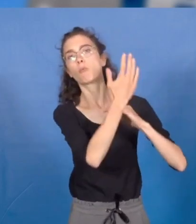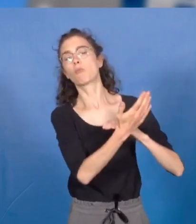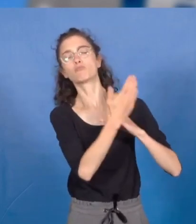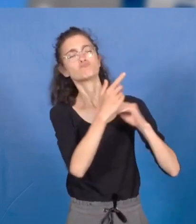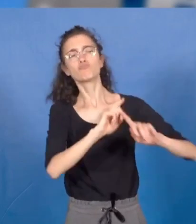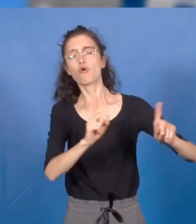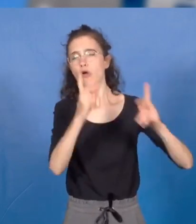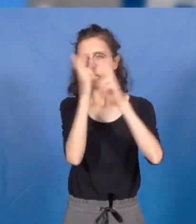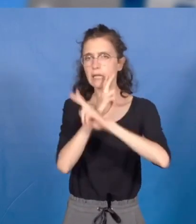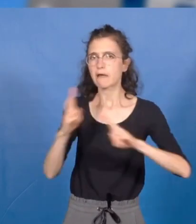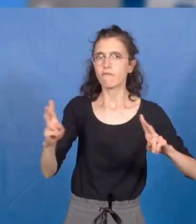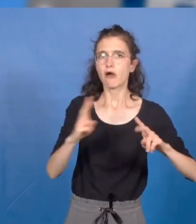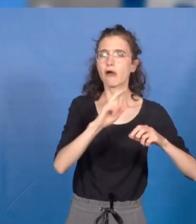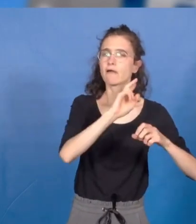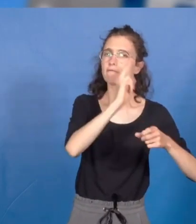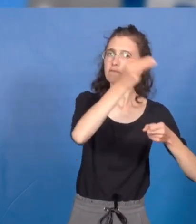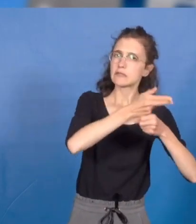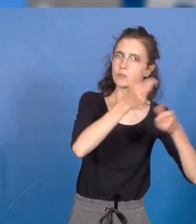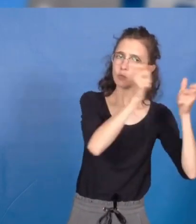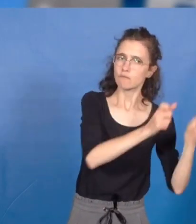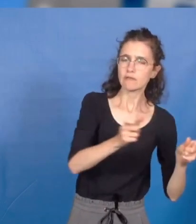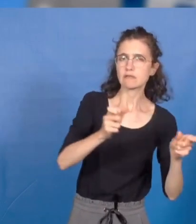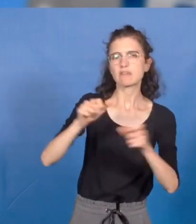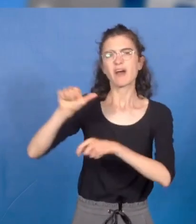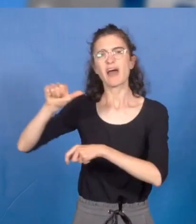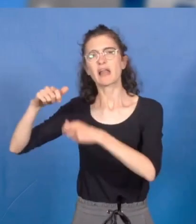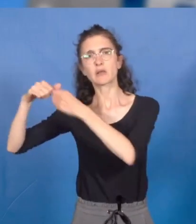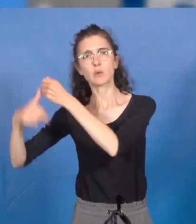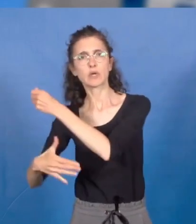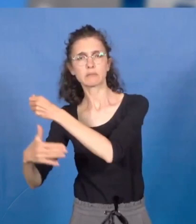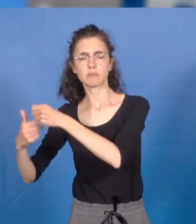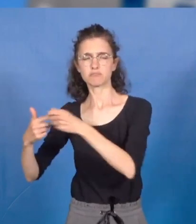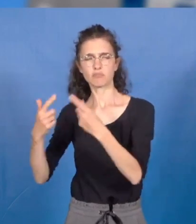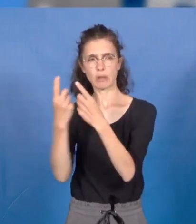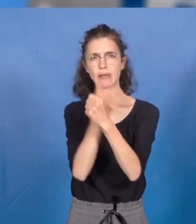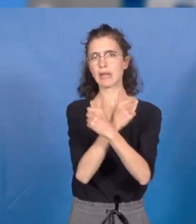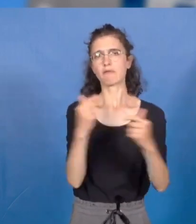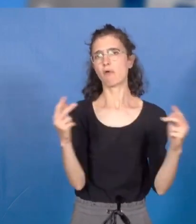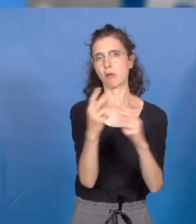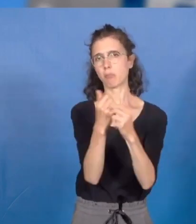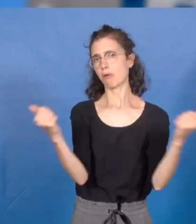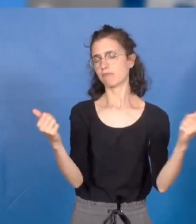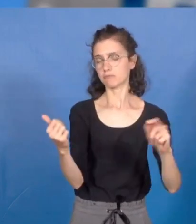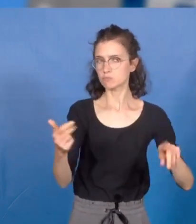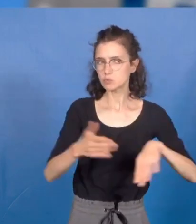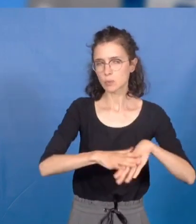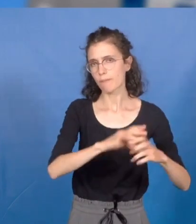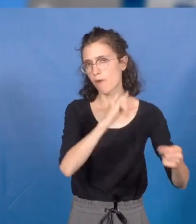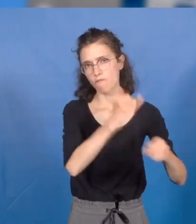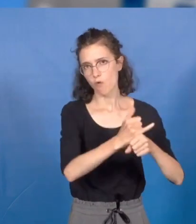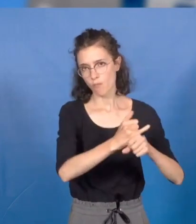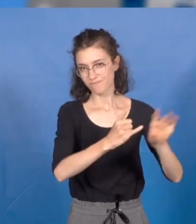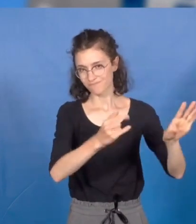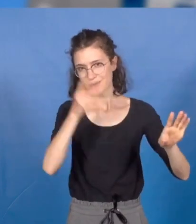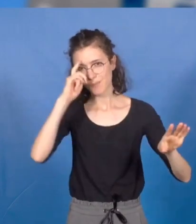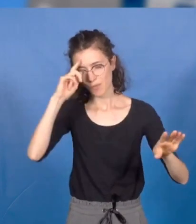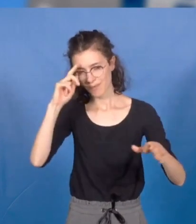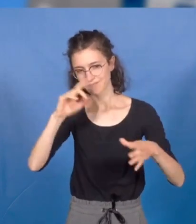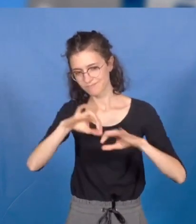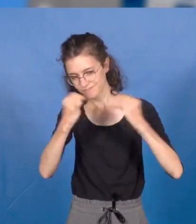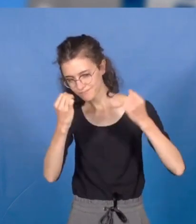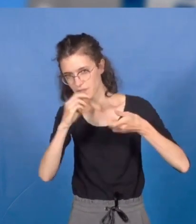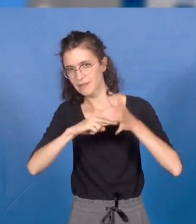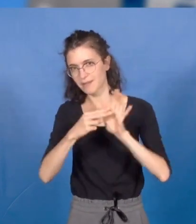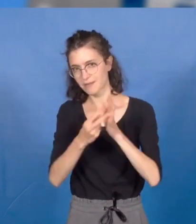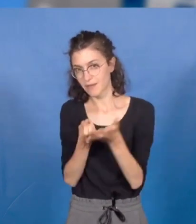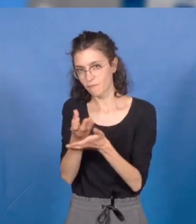à voir. Il faut savoir que ça, c'est un mensonge. Donc pourquoi? Là, je vais me permettre un petit point d'explication technique. Que fait la